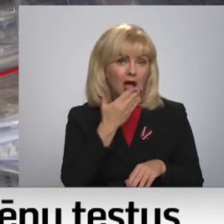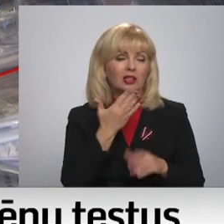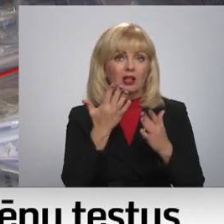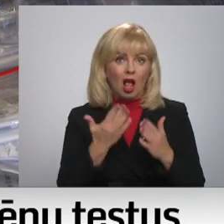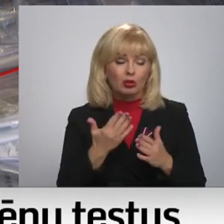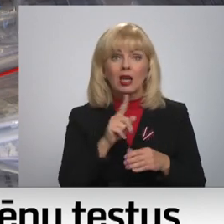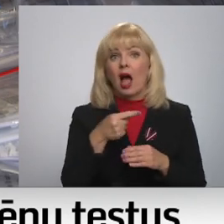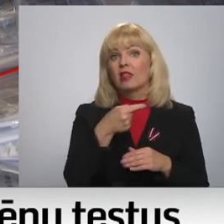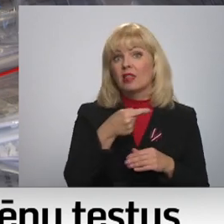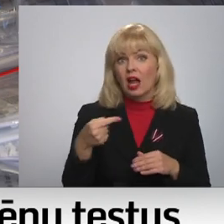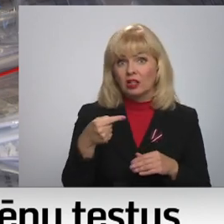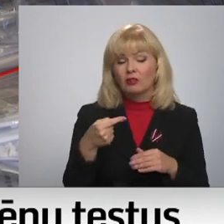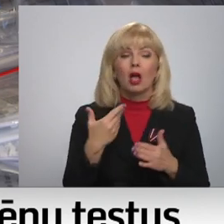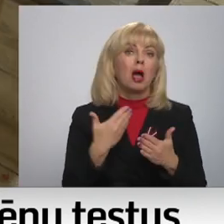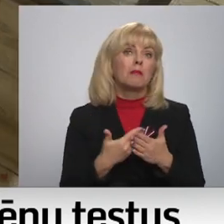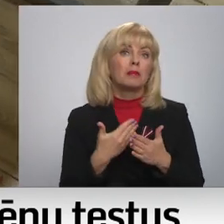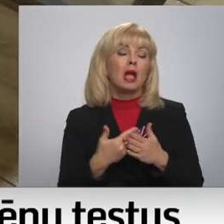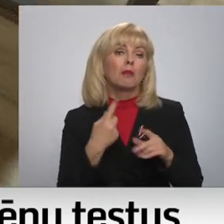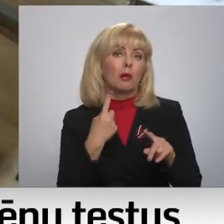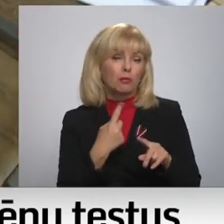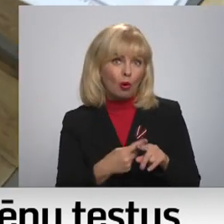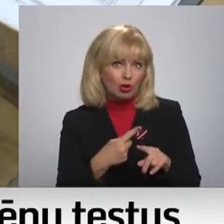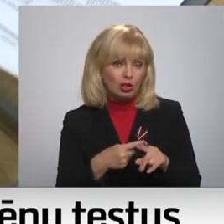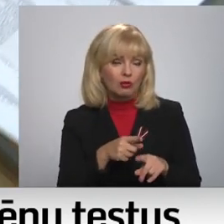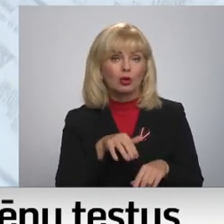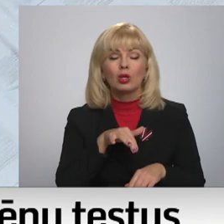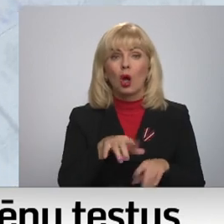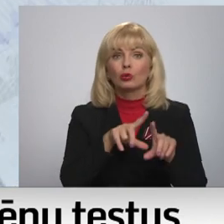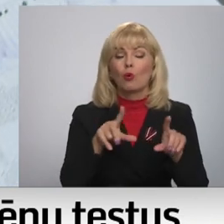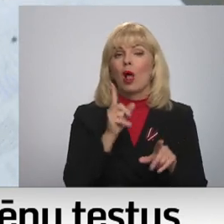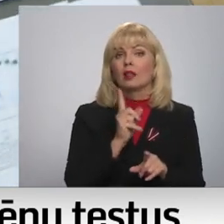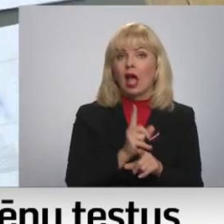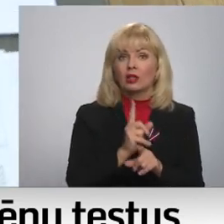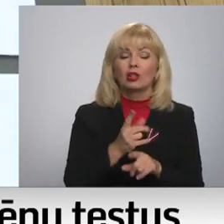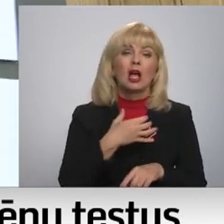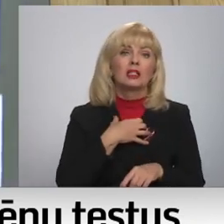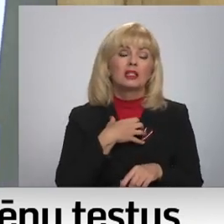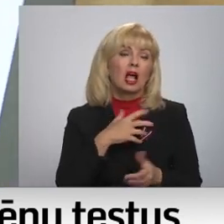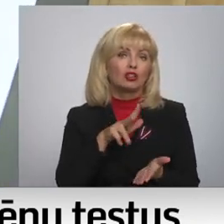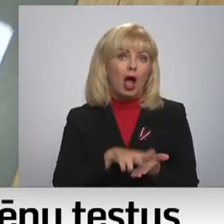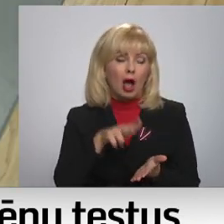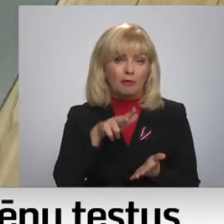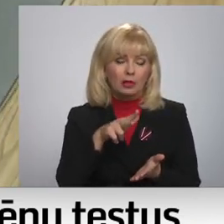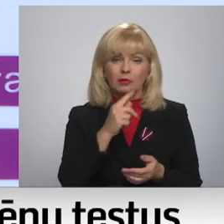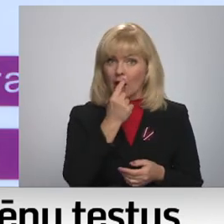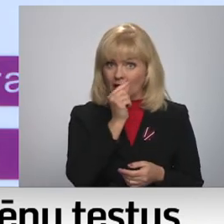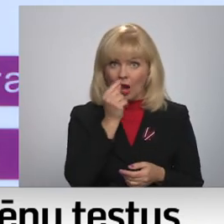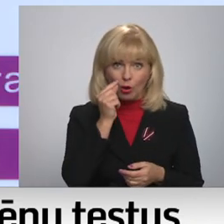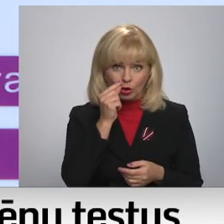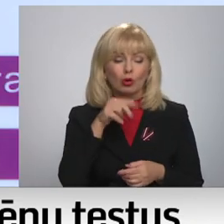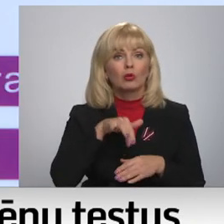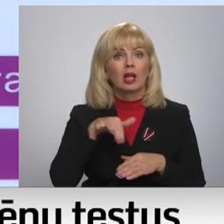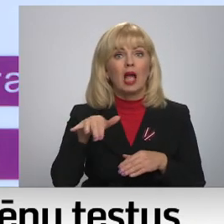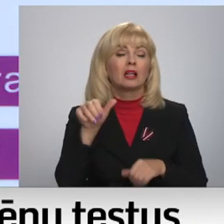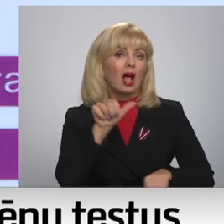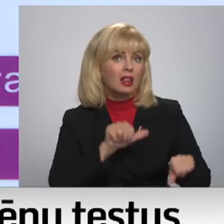viss kārtībā, bet ja pozitīvs, uz skolu doties nedrīkst, un saslimšana tad jāapstiprina ar testu, kas veikts